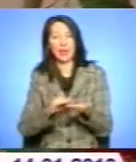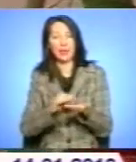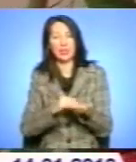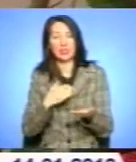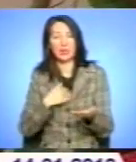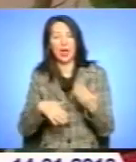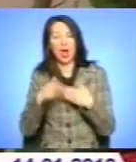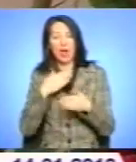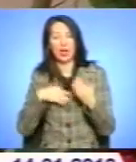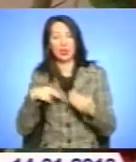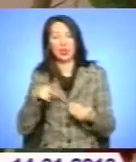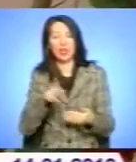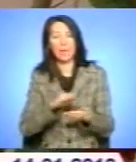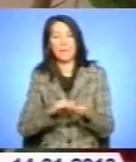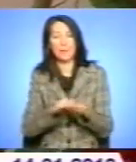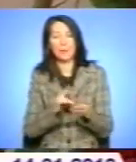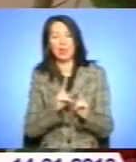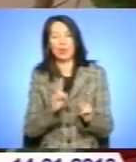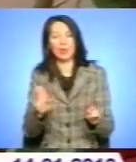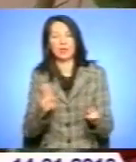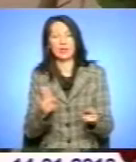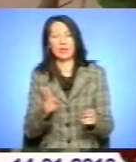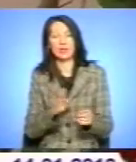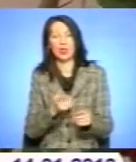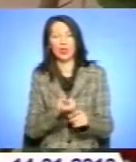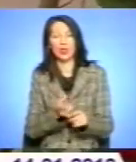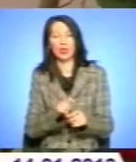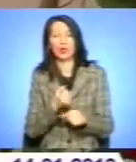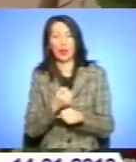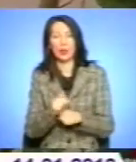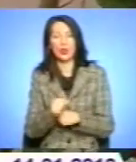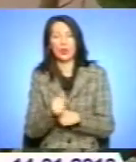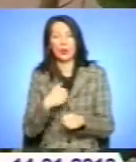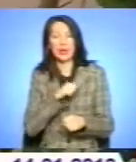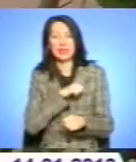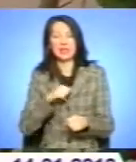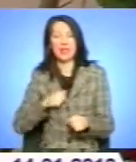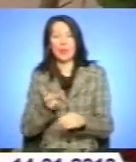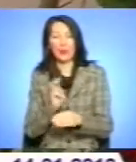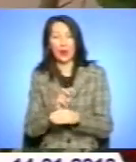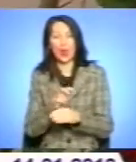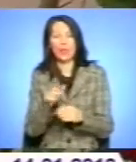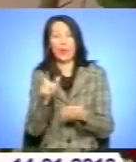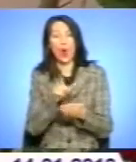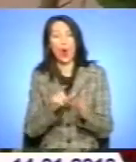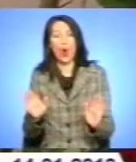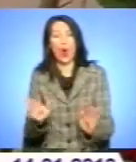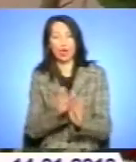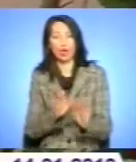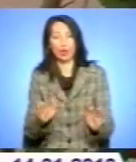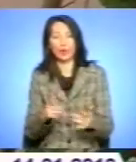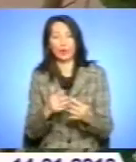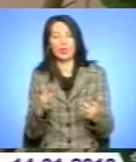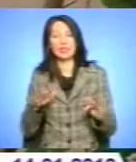ми радо йдемо на них. Ніхто нас не дуже примушує, але ми самі приходимо, колядуємо. І